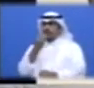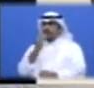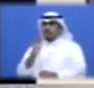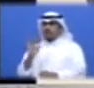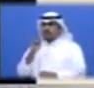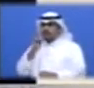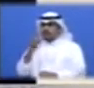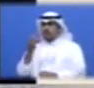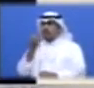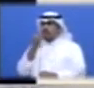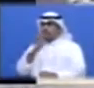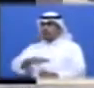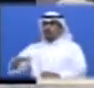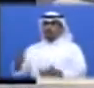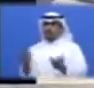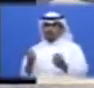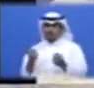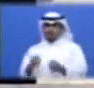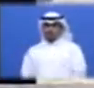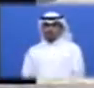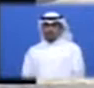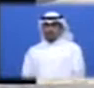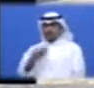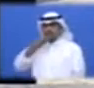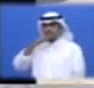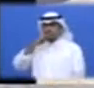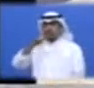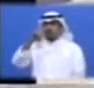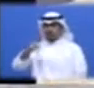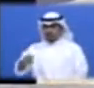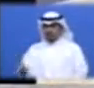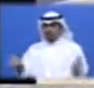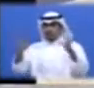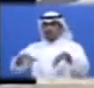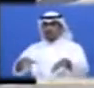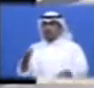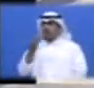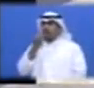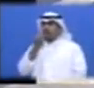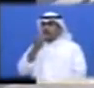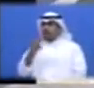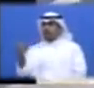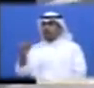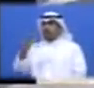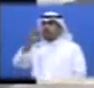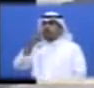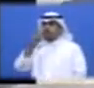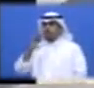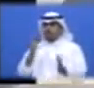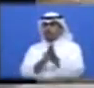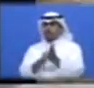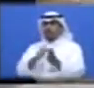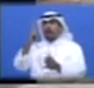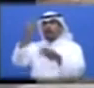والله لم حديد ولم وعيشن. والله أكثر شيء مواد غذائية، سكن معنا، المي خفيفة